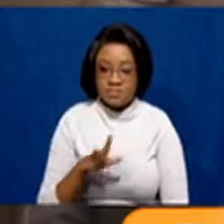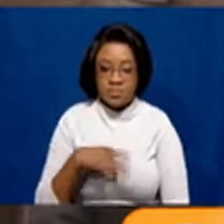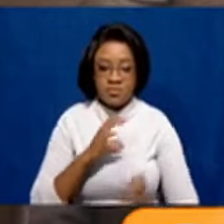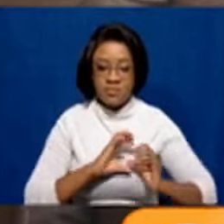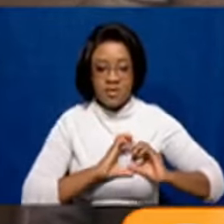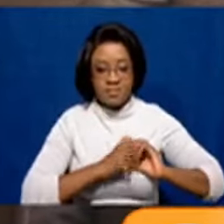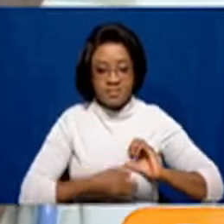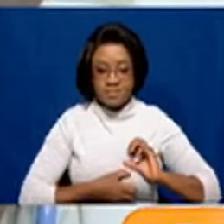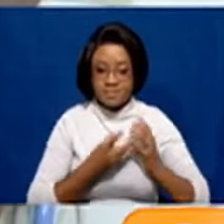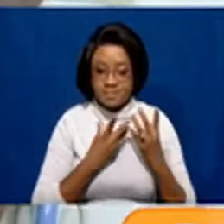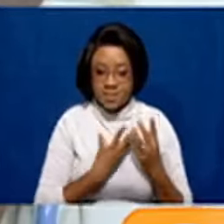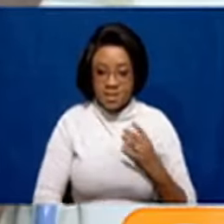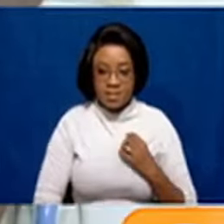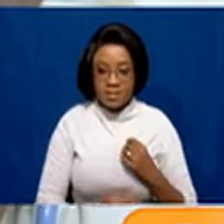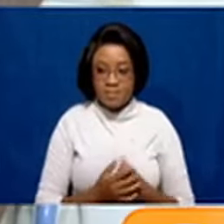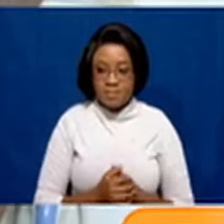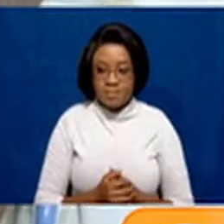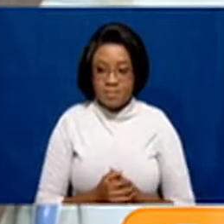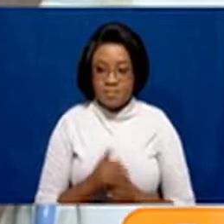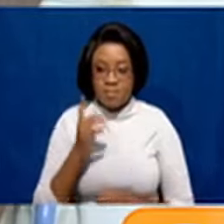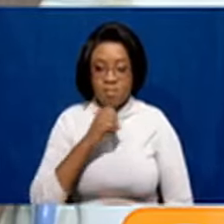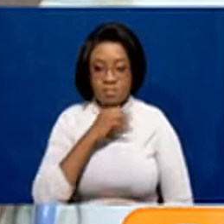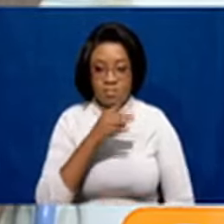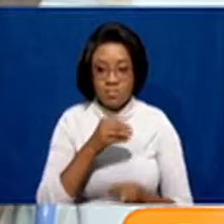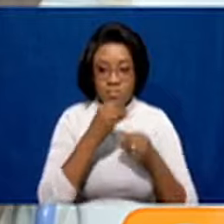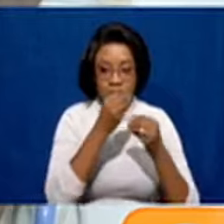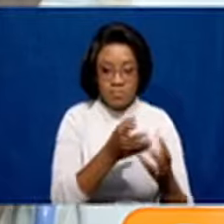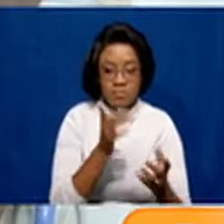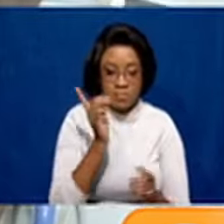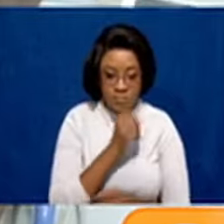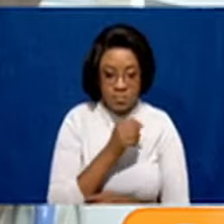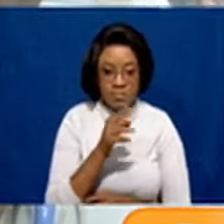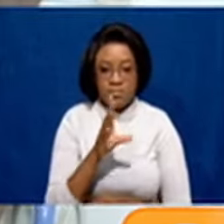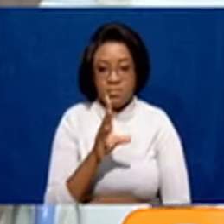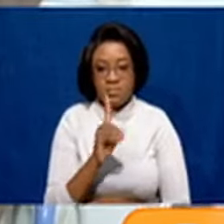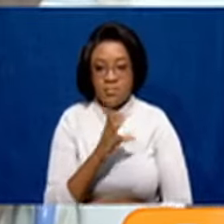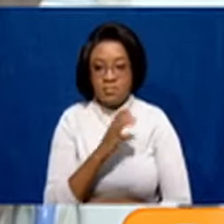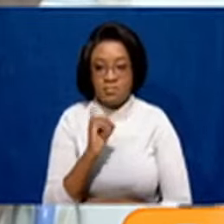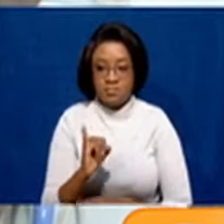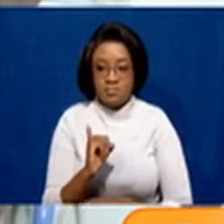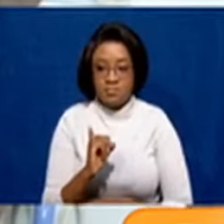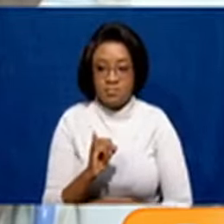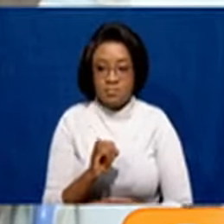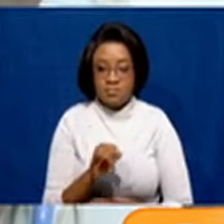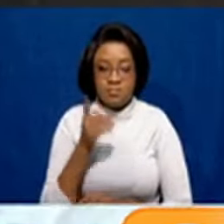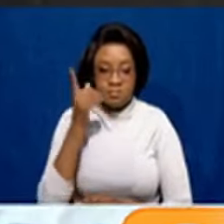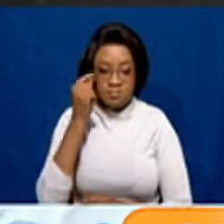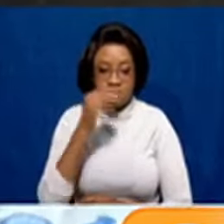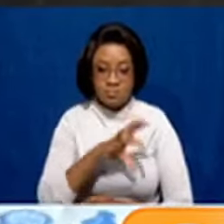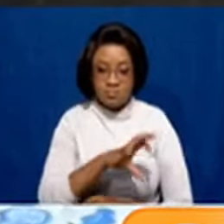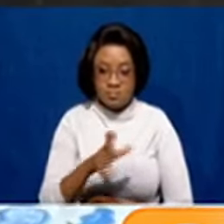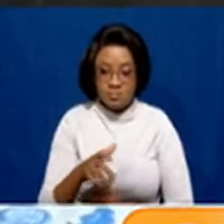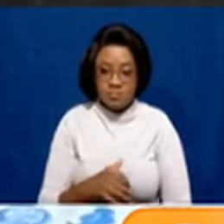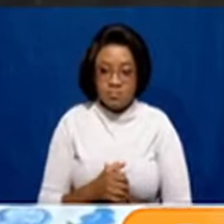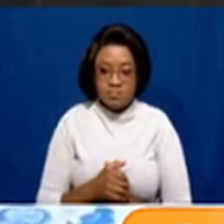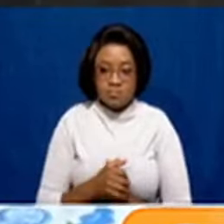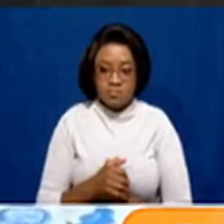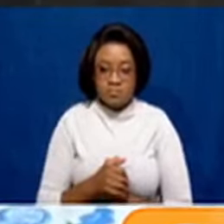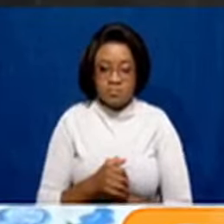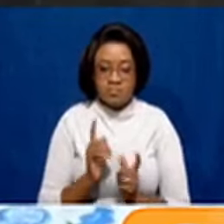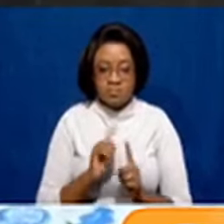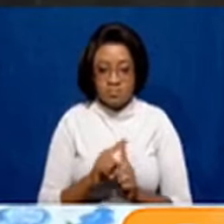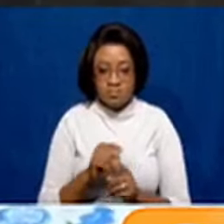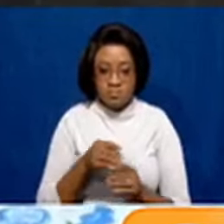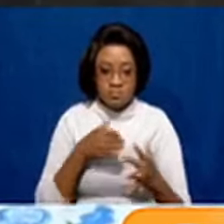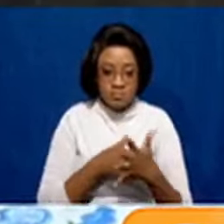moyo kabisa. Waliwasilisha malalamishi katika ofisi ya upelelezi wa jinai Pwani, kaunti ya Mombasa. Hata hivyo,